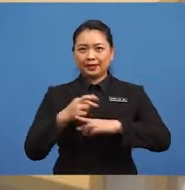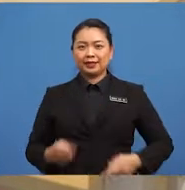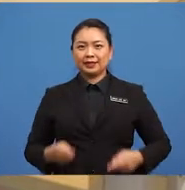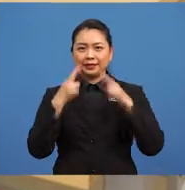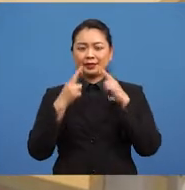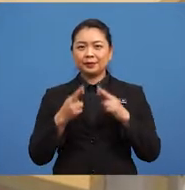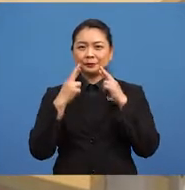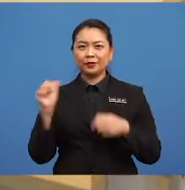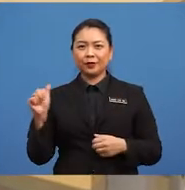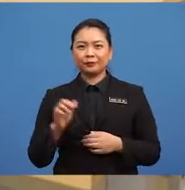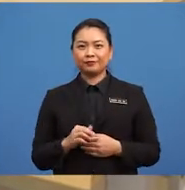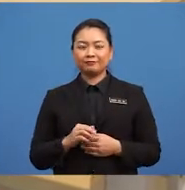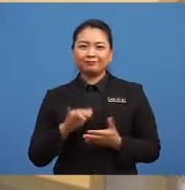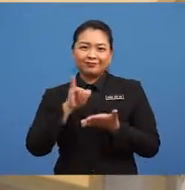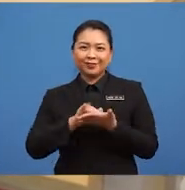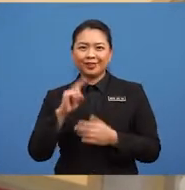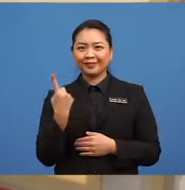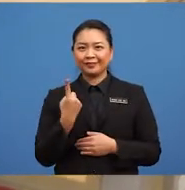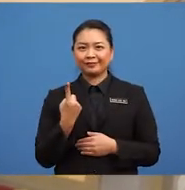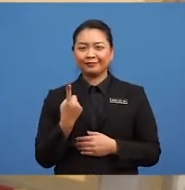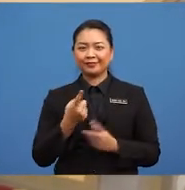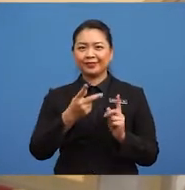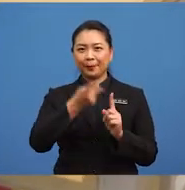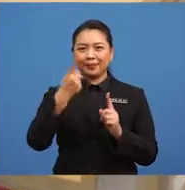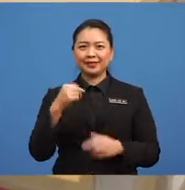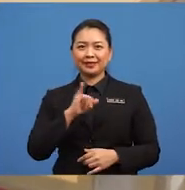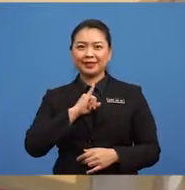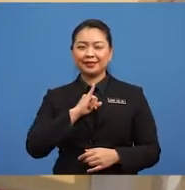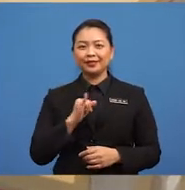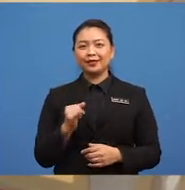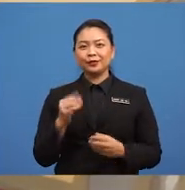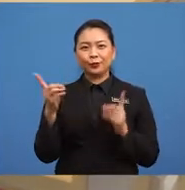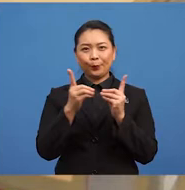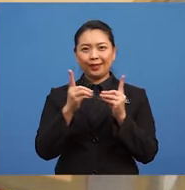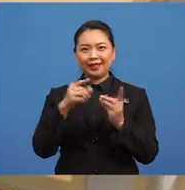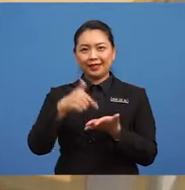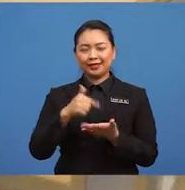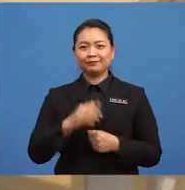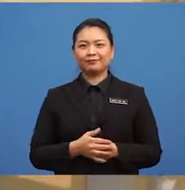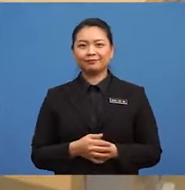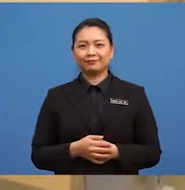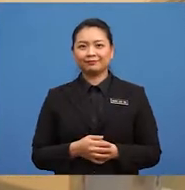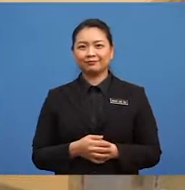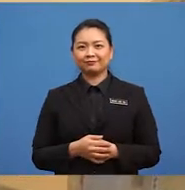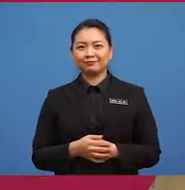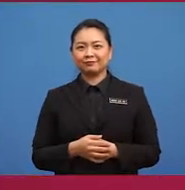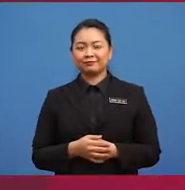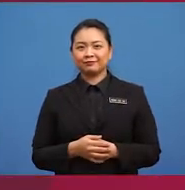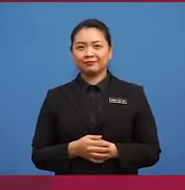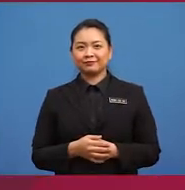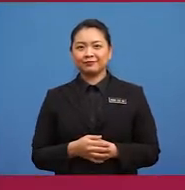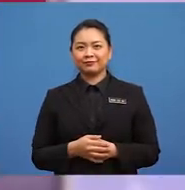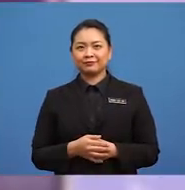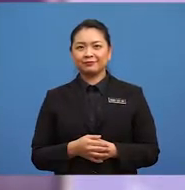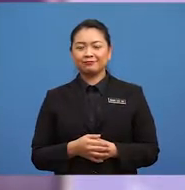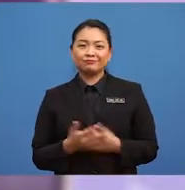semasa respirasi aerob. Sekian sahaja daripada saya. Jumpa lagi. Assalamualaikum.